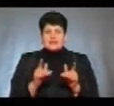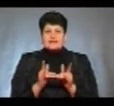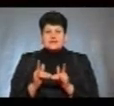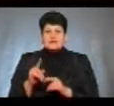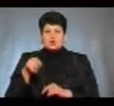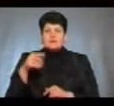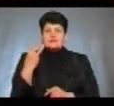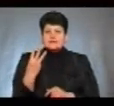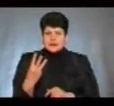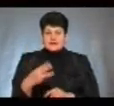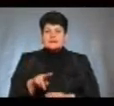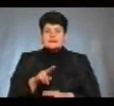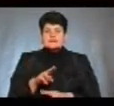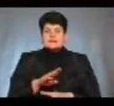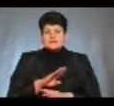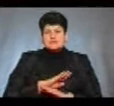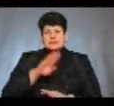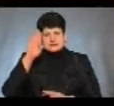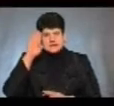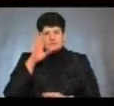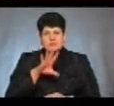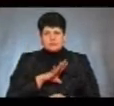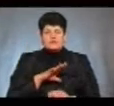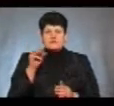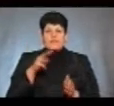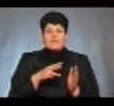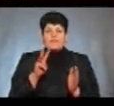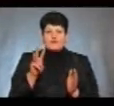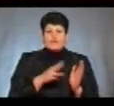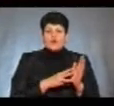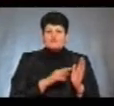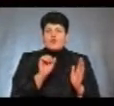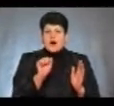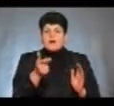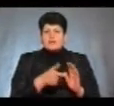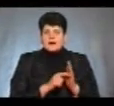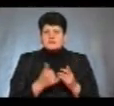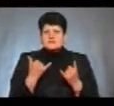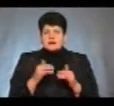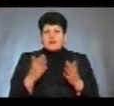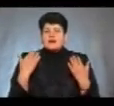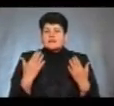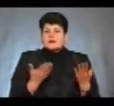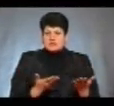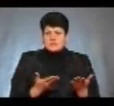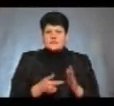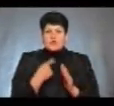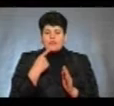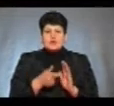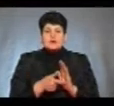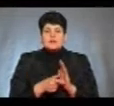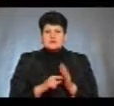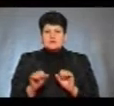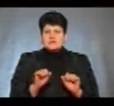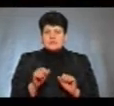школа-інтернат номер 3. Загиблий був учнем 8 А-класу цього навчального закладу. Зараз учні на канікулах. За словами класного керівника хлопця Павла